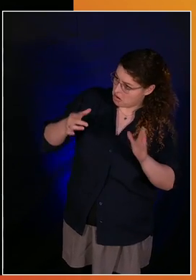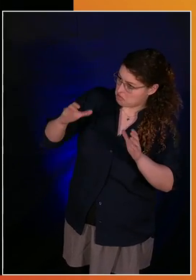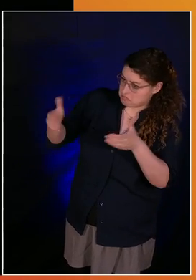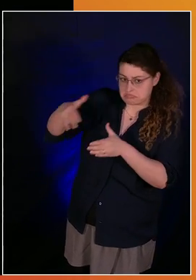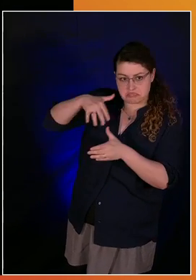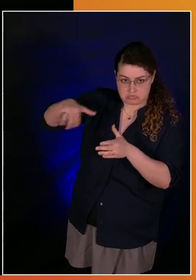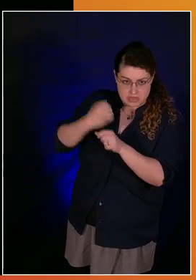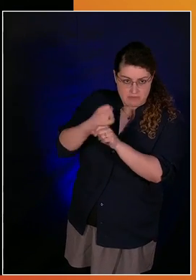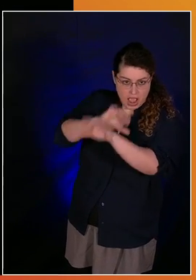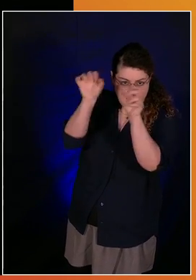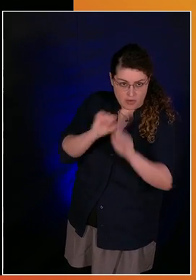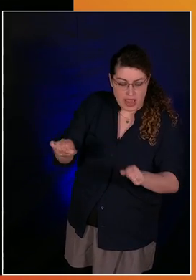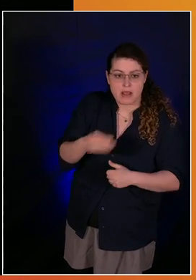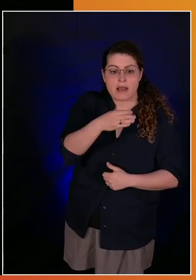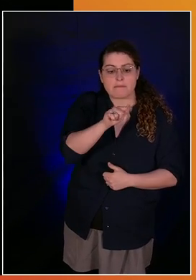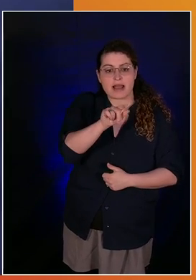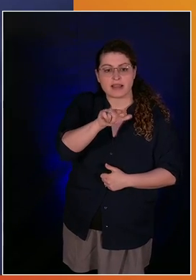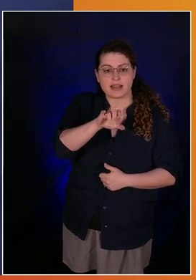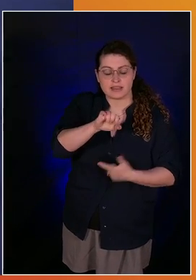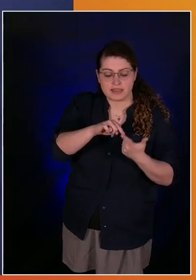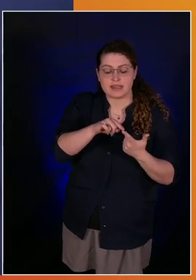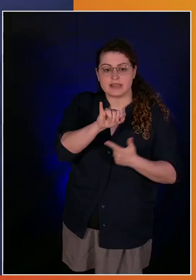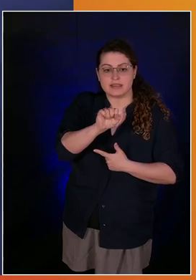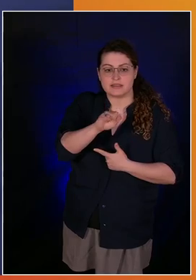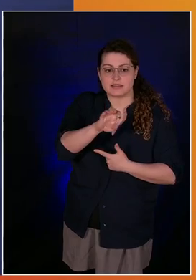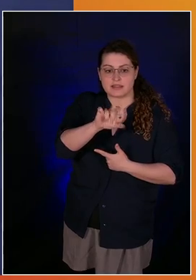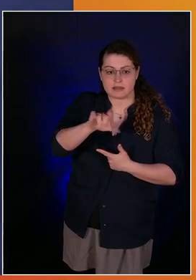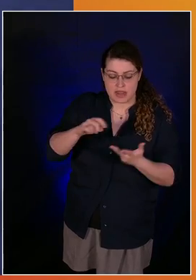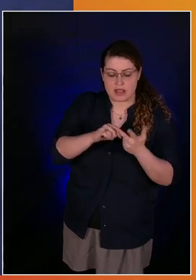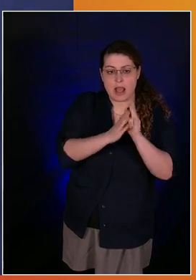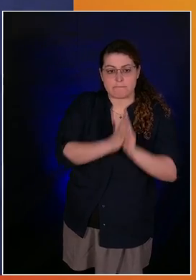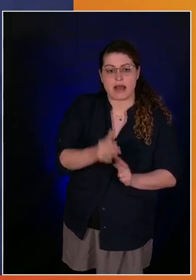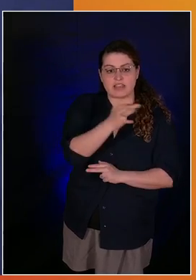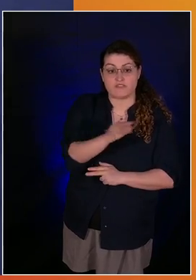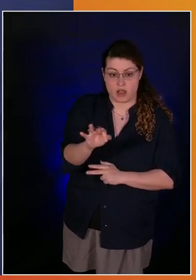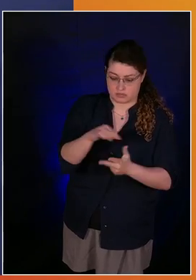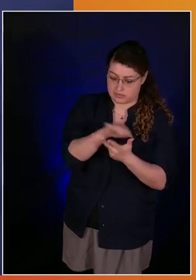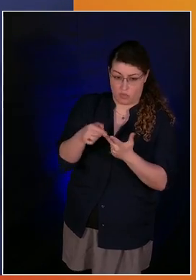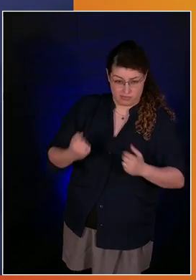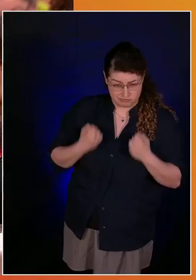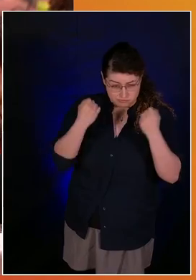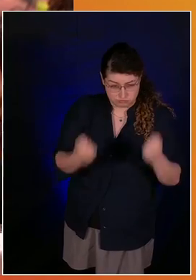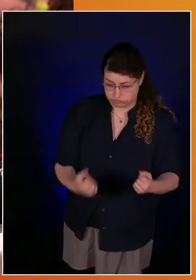nous remercions donc Magalie Isabelle et Marie France nos secrétaires qui ont donné sans